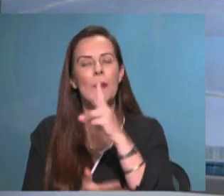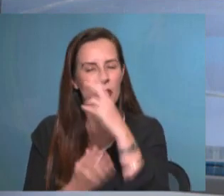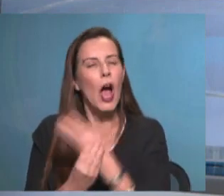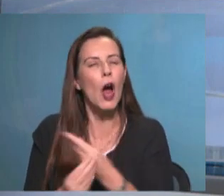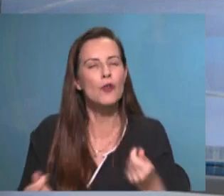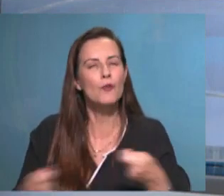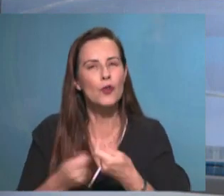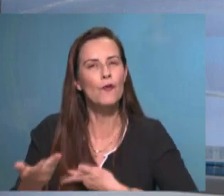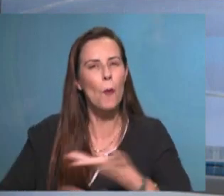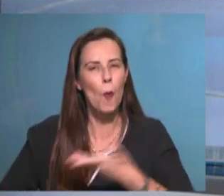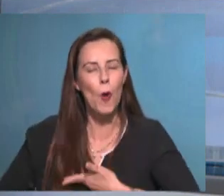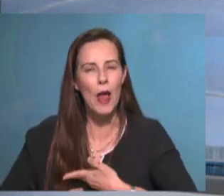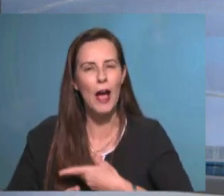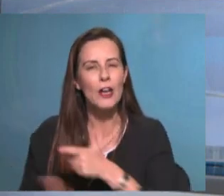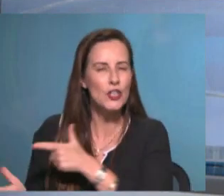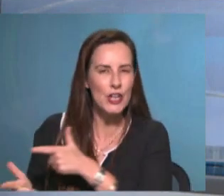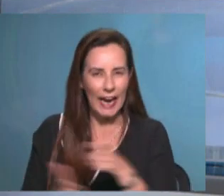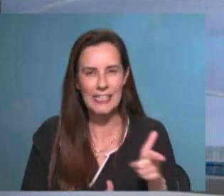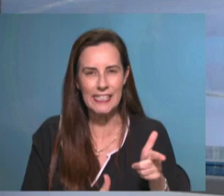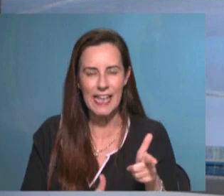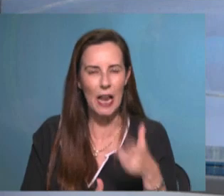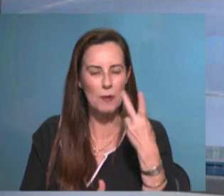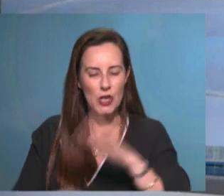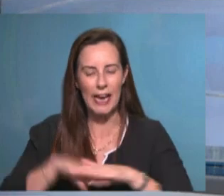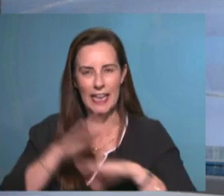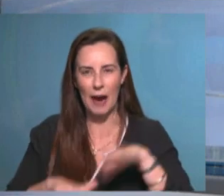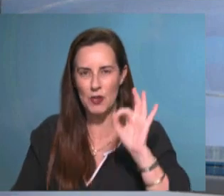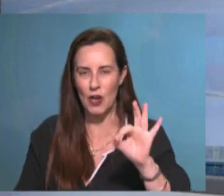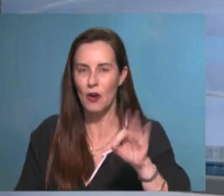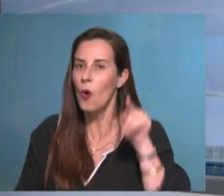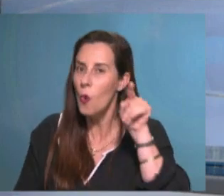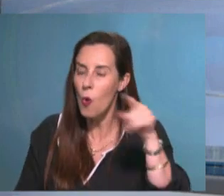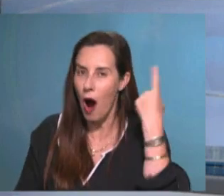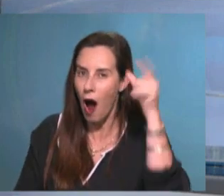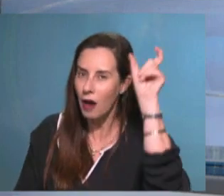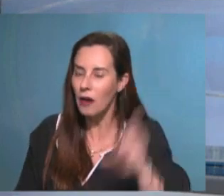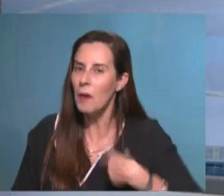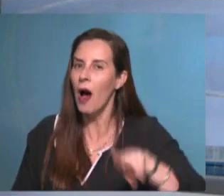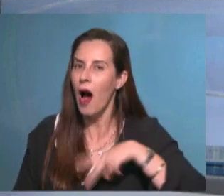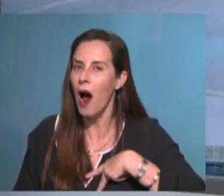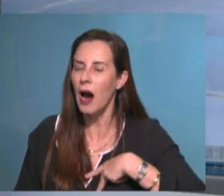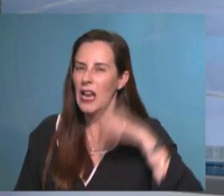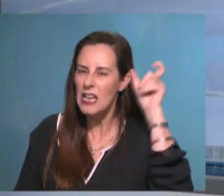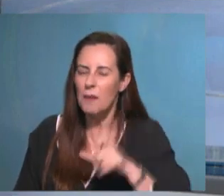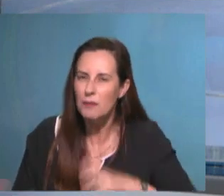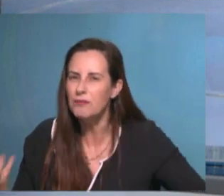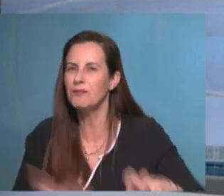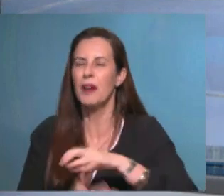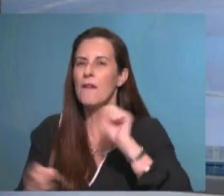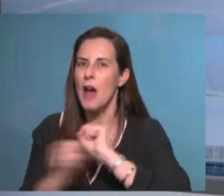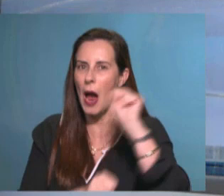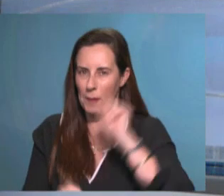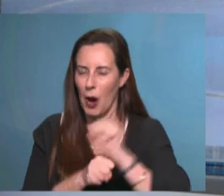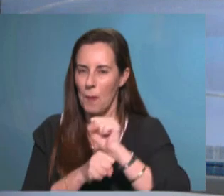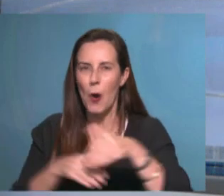בשיתוף פעולה שחיסל על פי המיתוס בשתי ידיו. סינואר נחשב למי שעומד מאחורי ימי הזעם והמחאות האלימות על